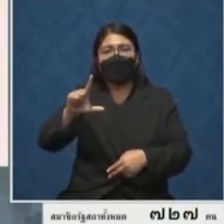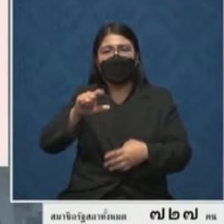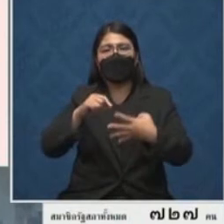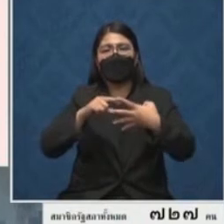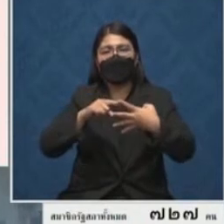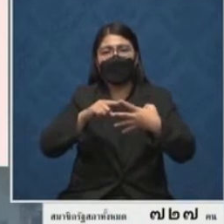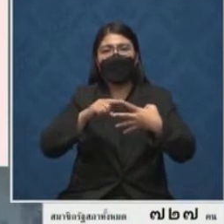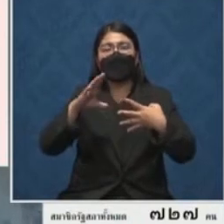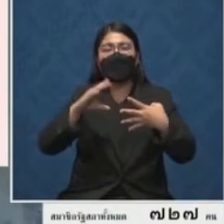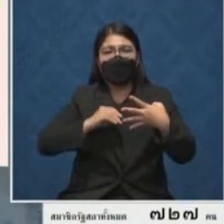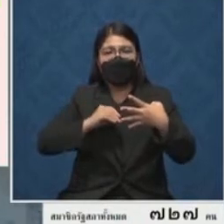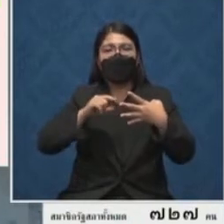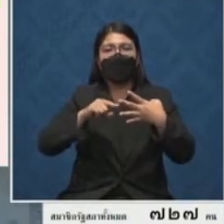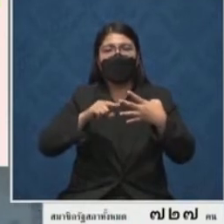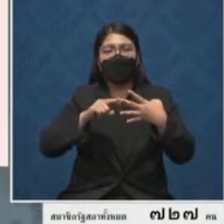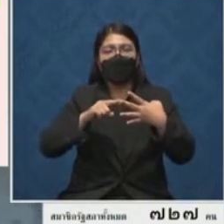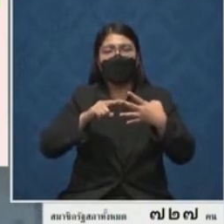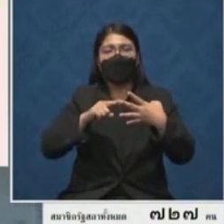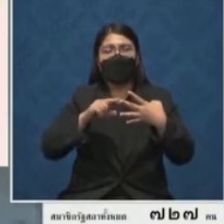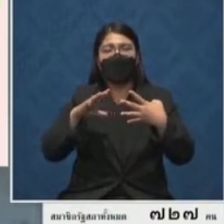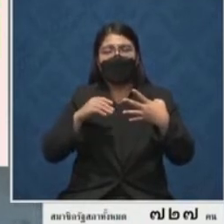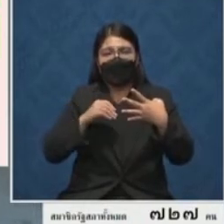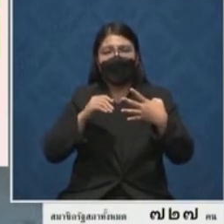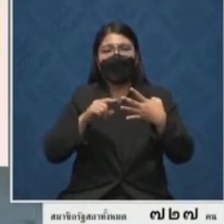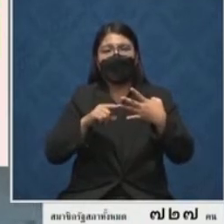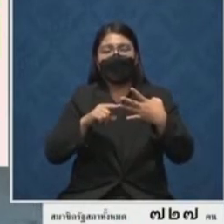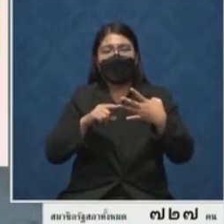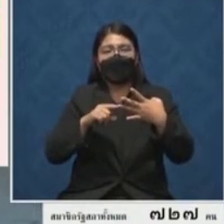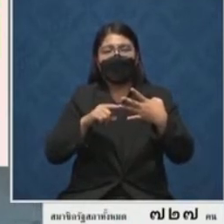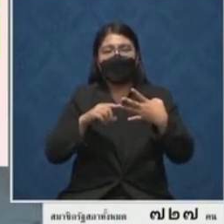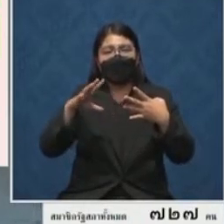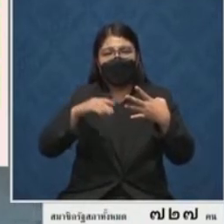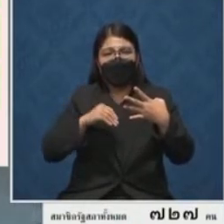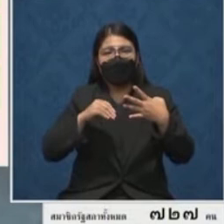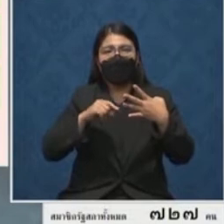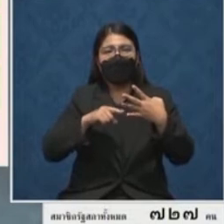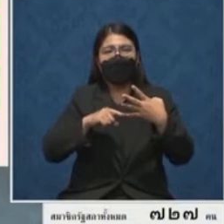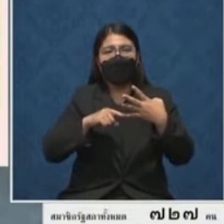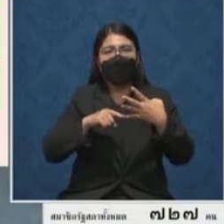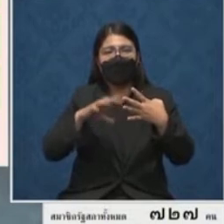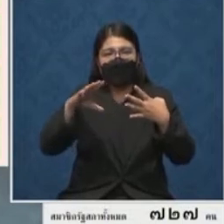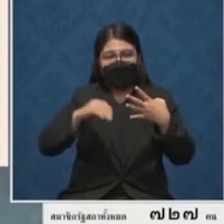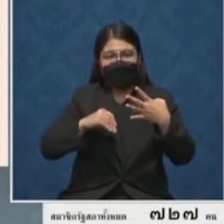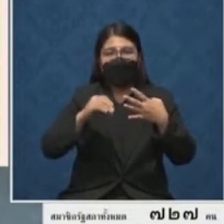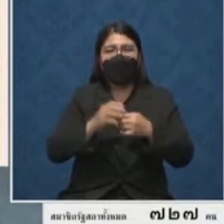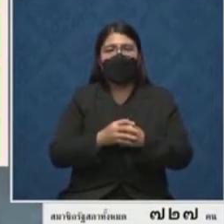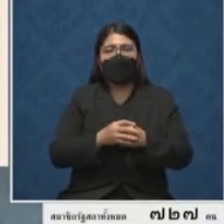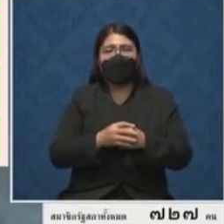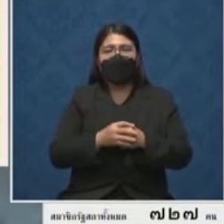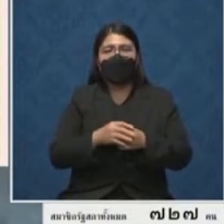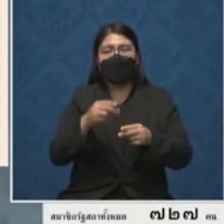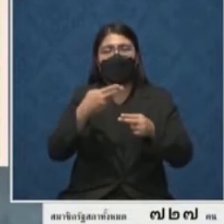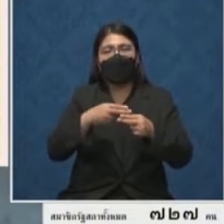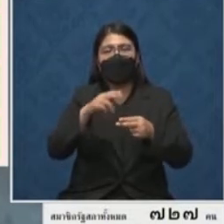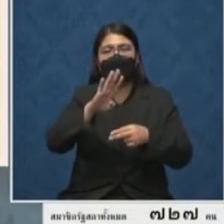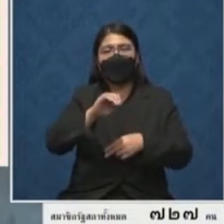1รับหลักการ2รับหลักการ3รับหลักการ4รับหลักการครับ 45ศาสต